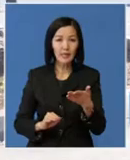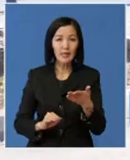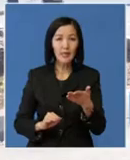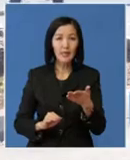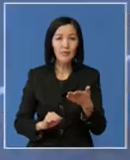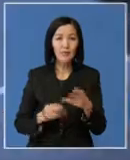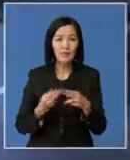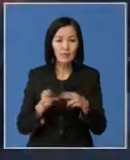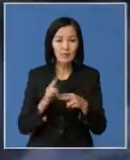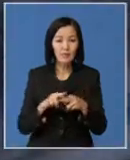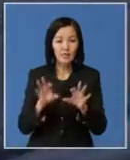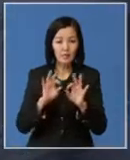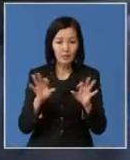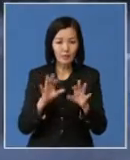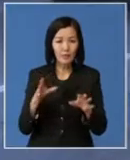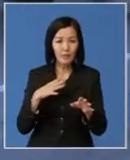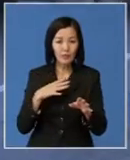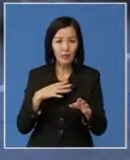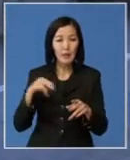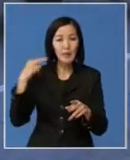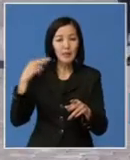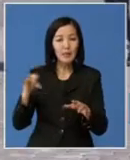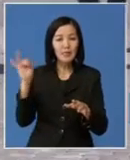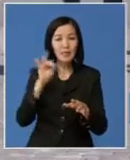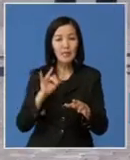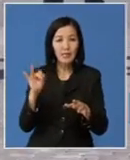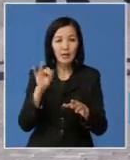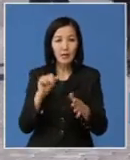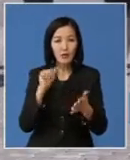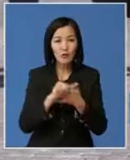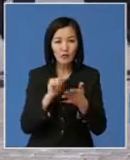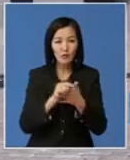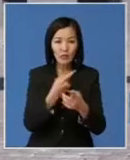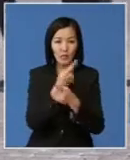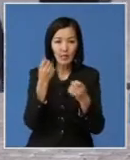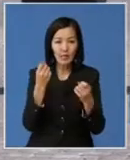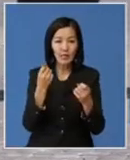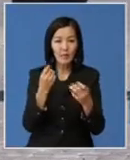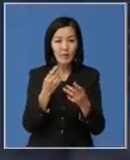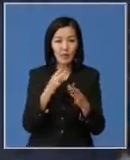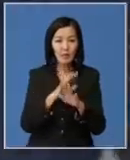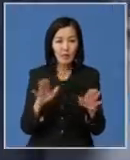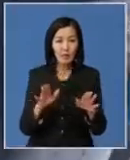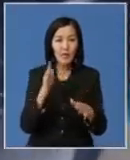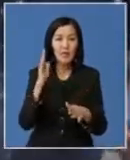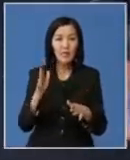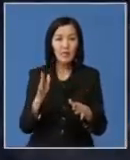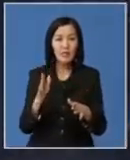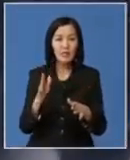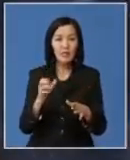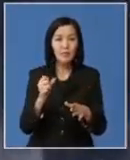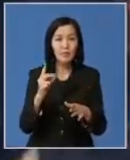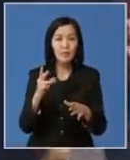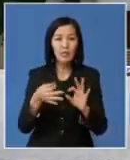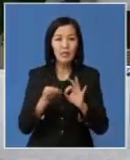ғана өзінің кезекті мақаласында осылай деген болатын. Президент тарихқа негізделген құжатты жариялап қана қоймай, келешекке негіз беретін